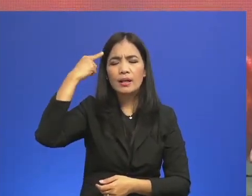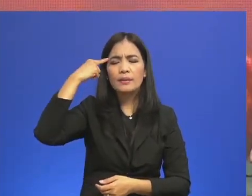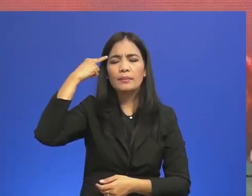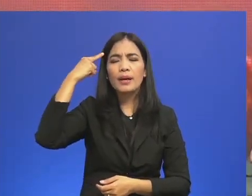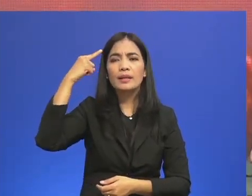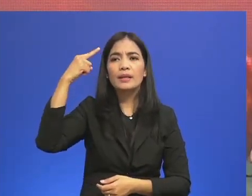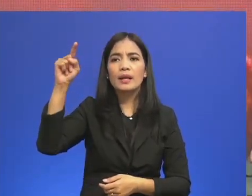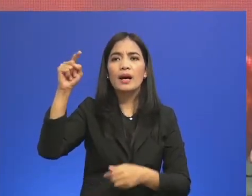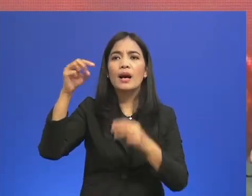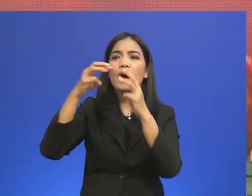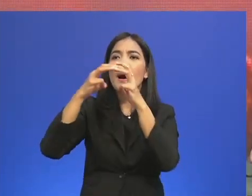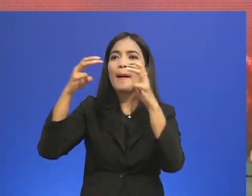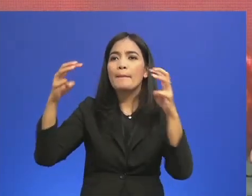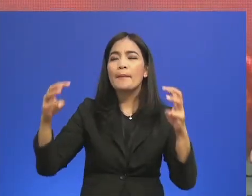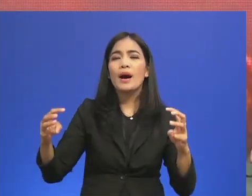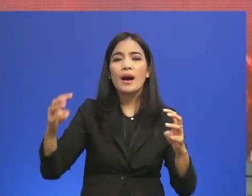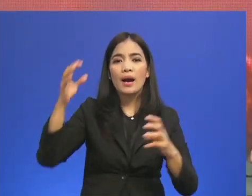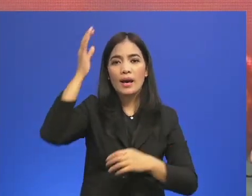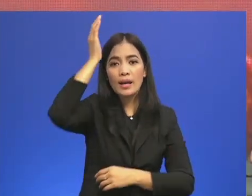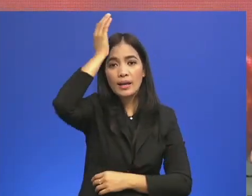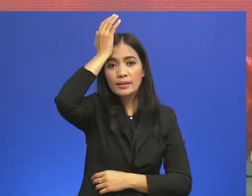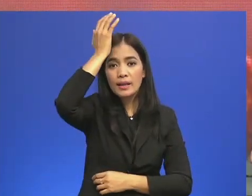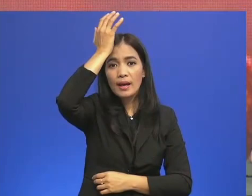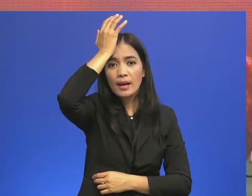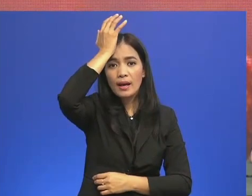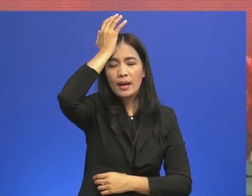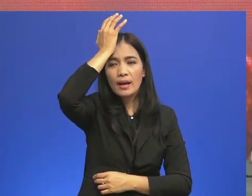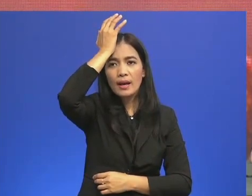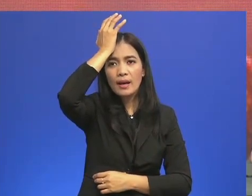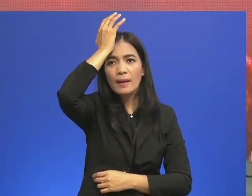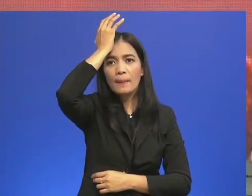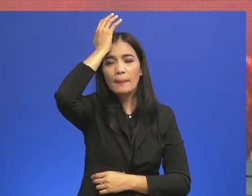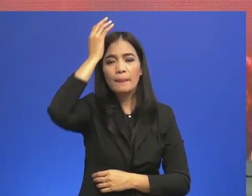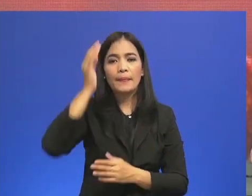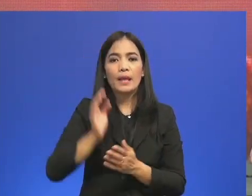Sanjungan bagi Sang Maha Raja,